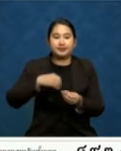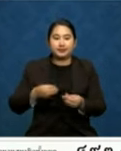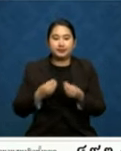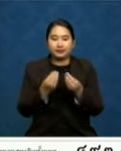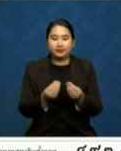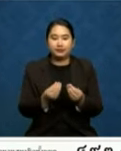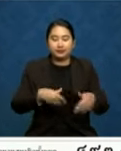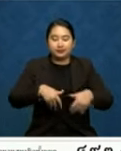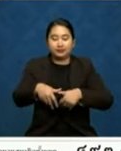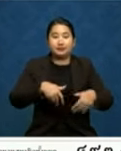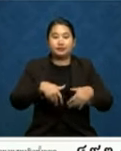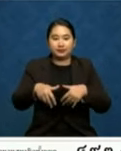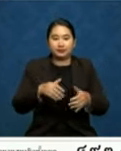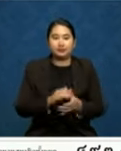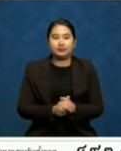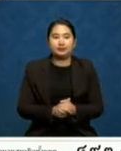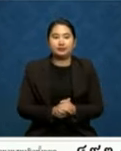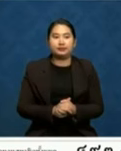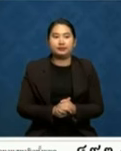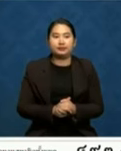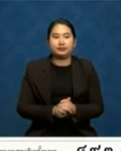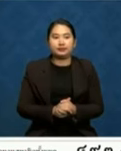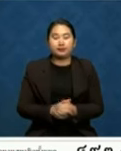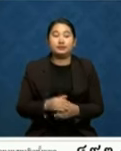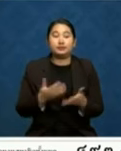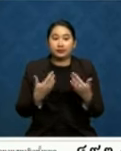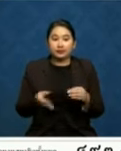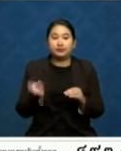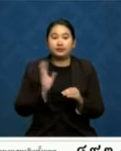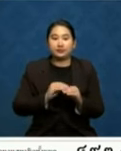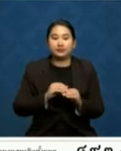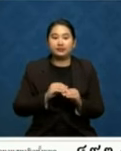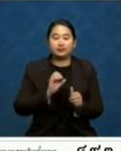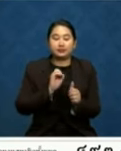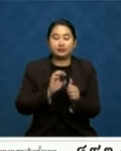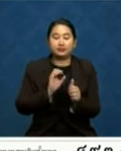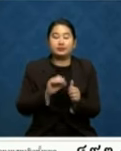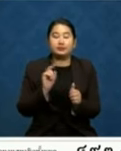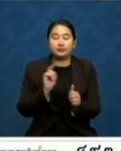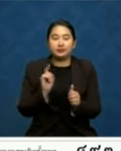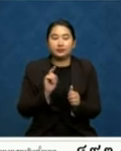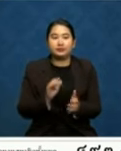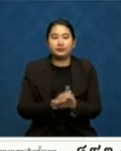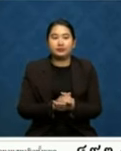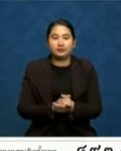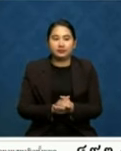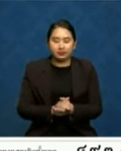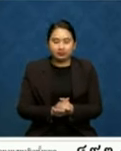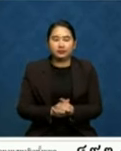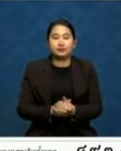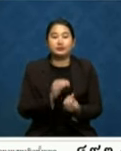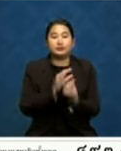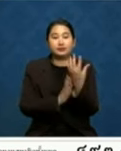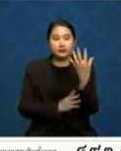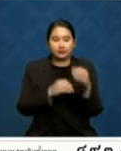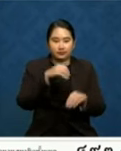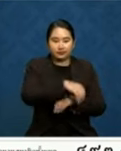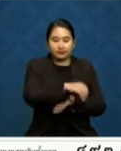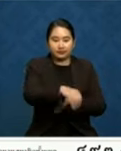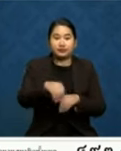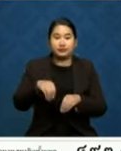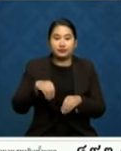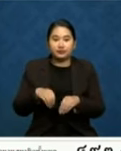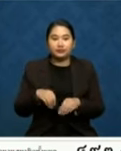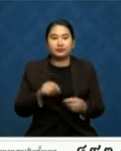าสูบค่ะอีกประเด็นหนึ่งค่ะที่ดิฉันได้เสนอไว้นั่นก็คือเรื่องของการปลูกพืชทดแทนและอยู่ในบริบท